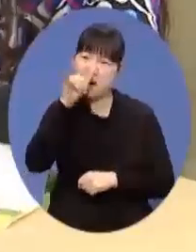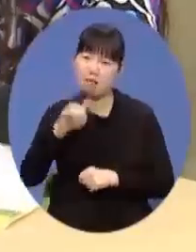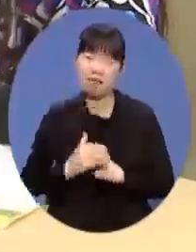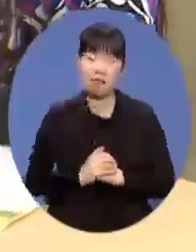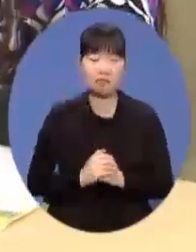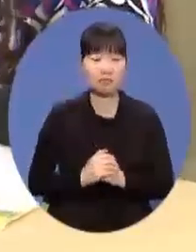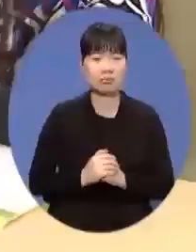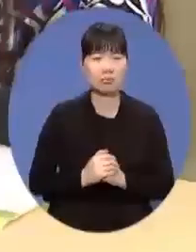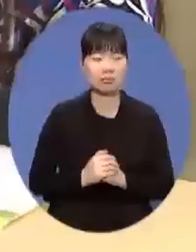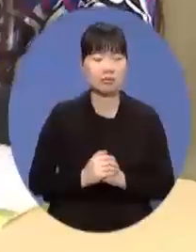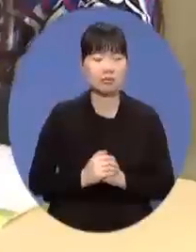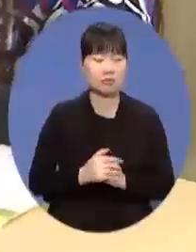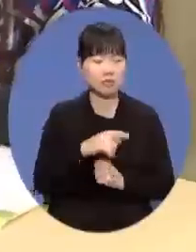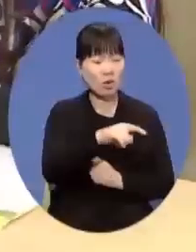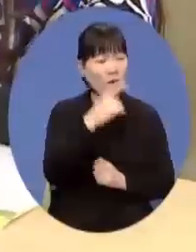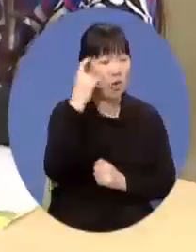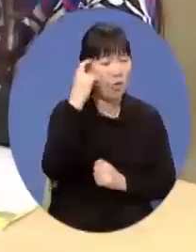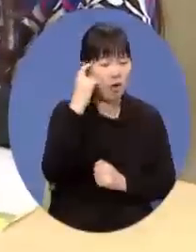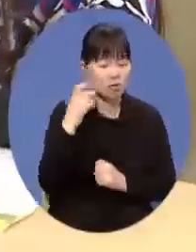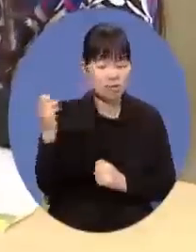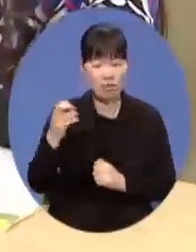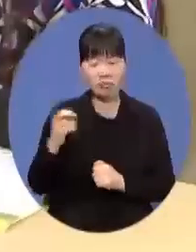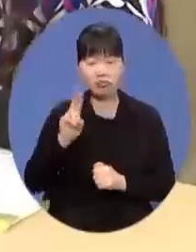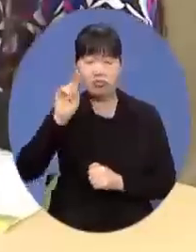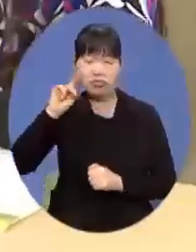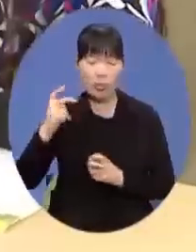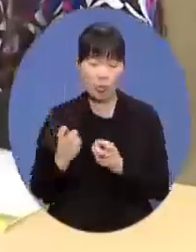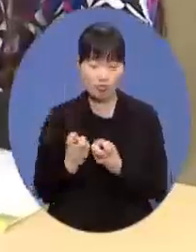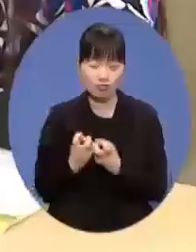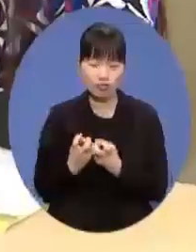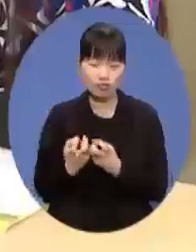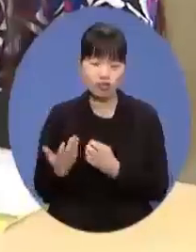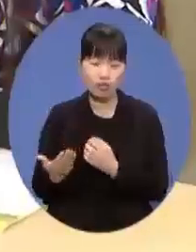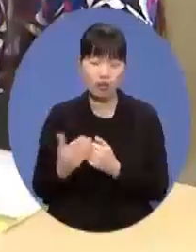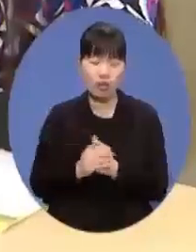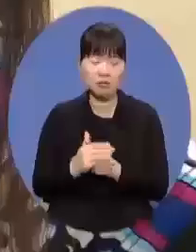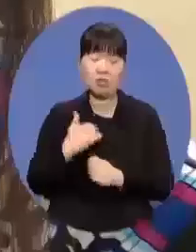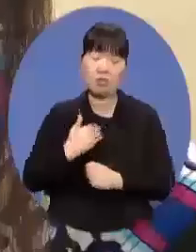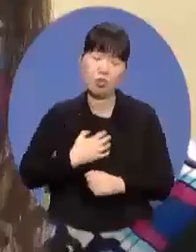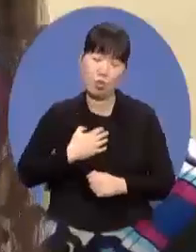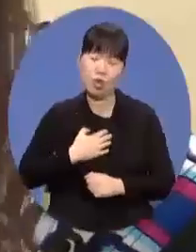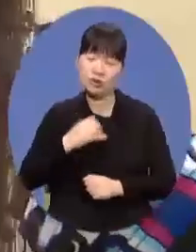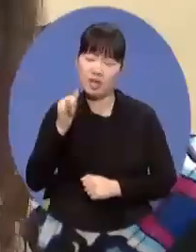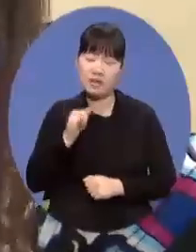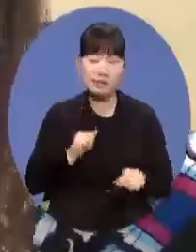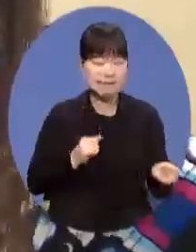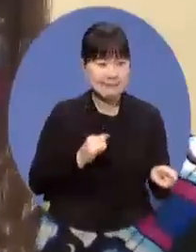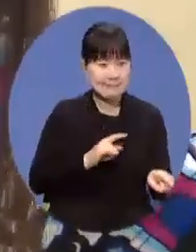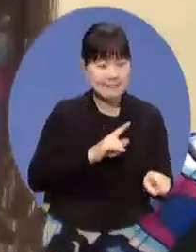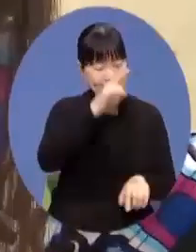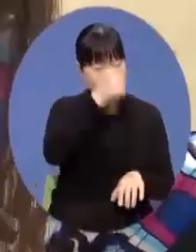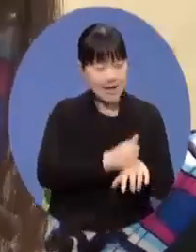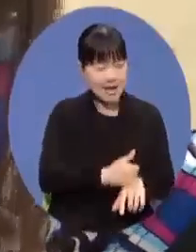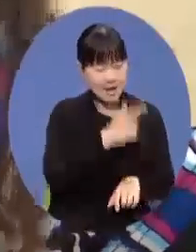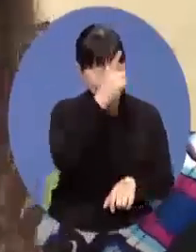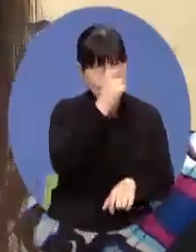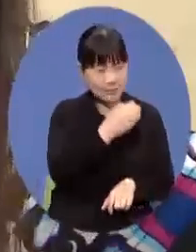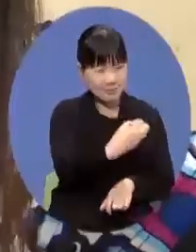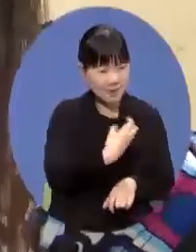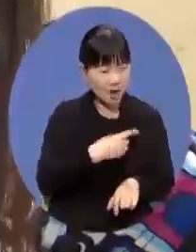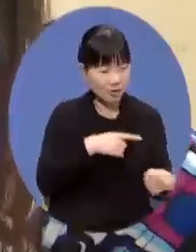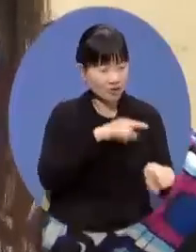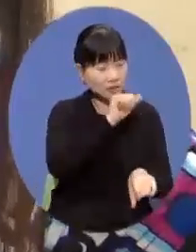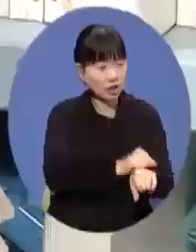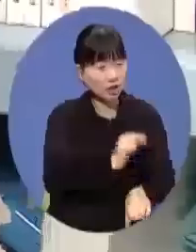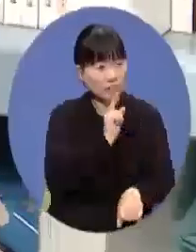있었는데요. 자꾸만 틀리는 걸 어떡해요. 저도 속상해요. 이게 그래도 끝까지 네가